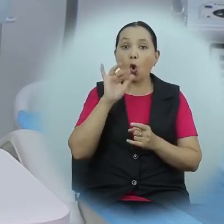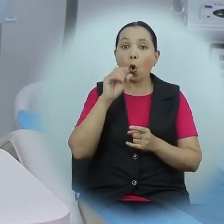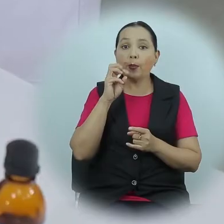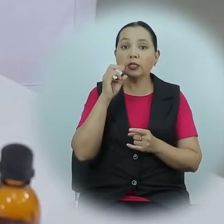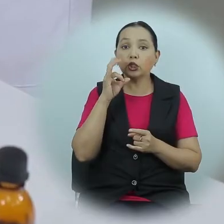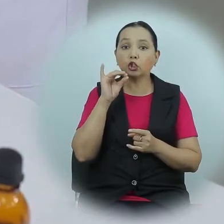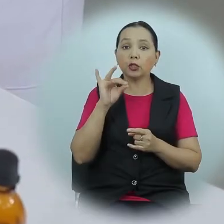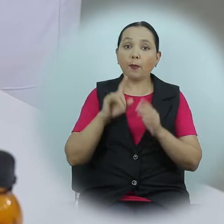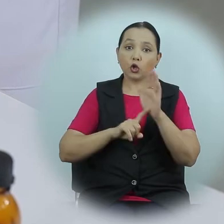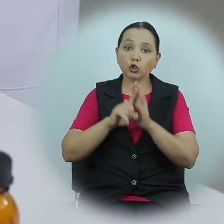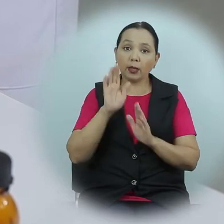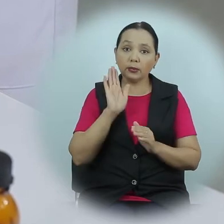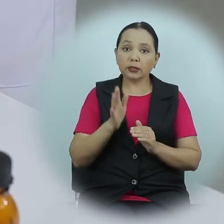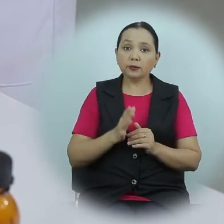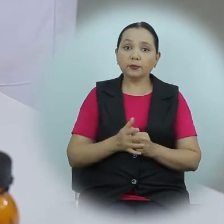башлаймыза.